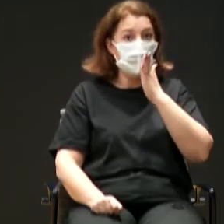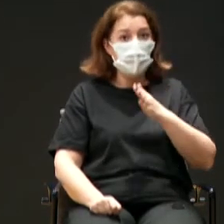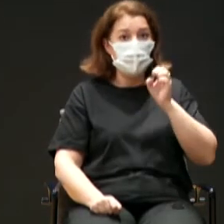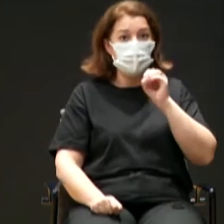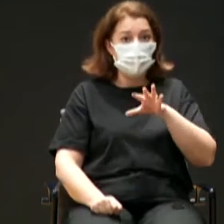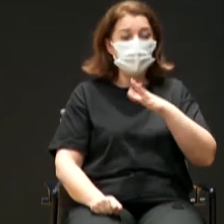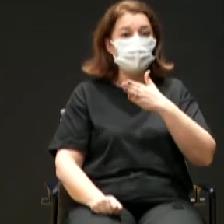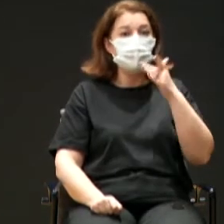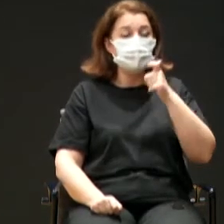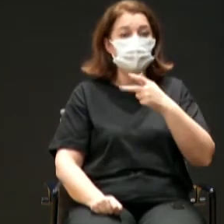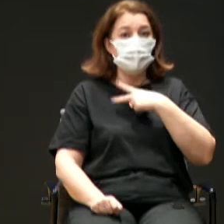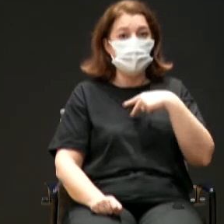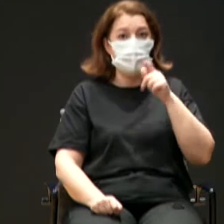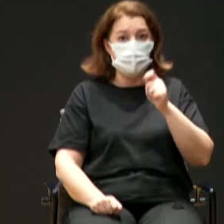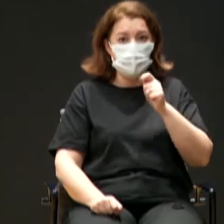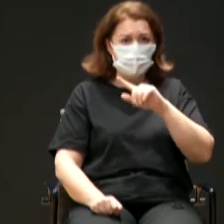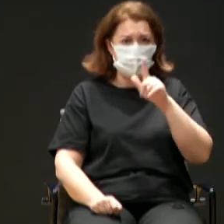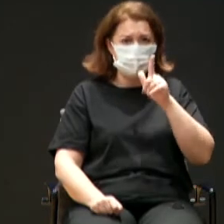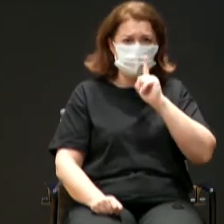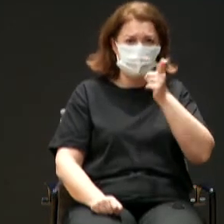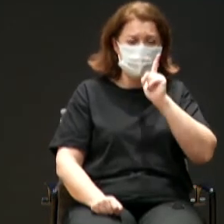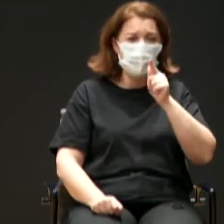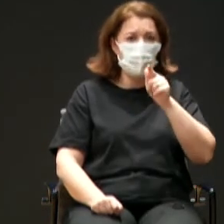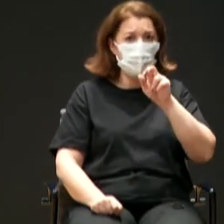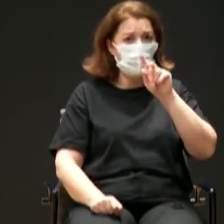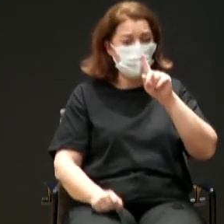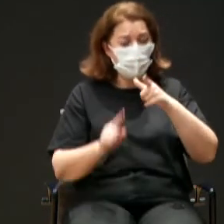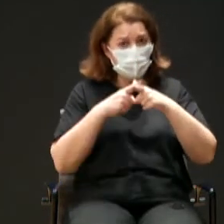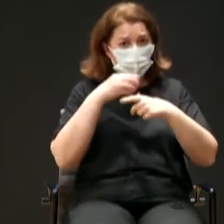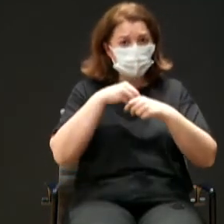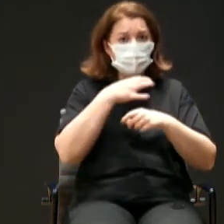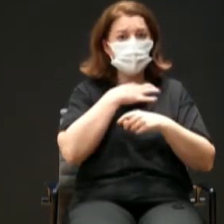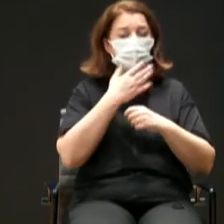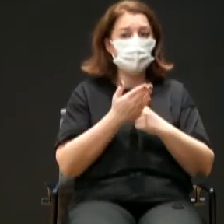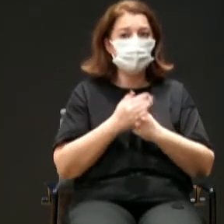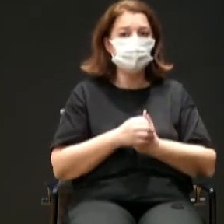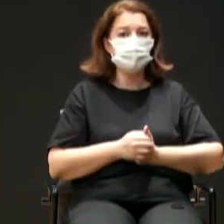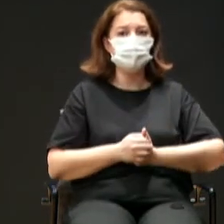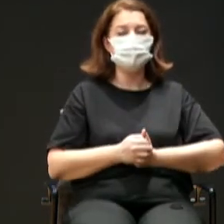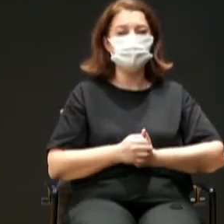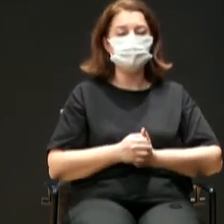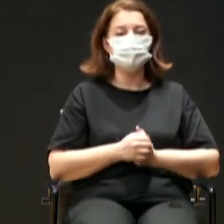Büyükşehir Belediyesi yapsın diye sızlandığınız projelere mi teşekkür edeceğiz? Sayın Başkan.